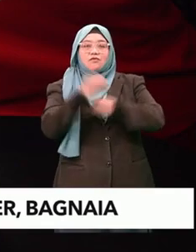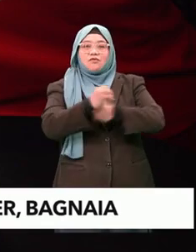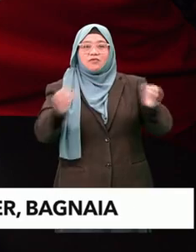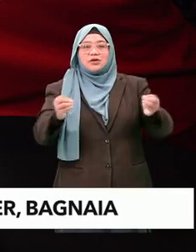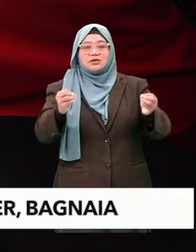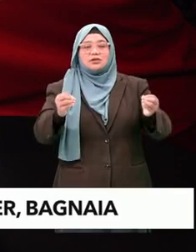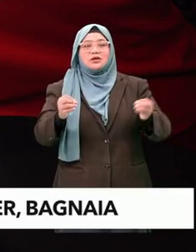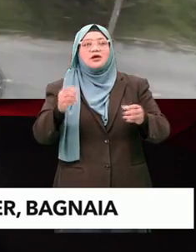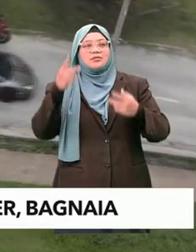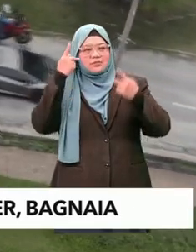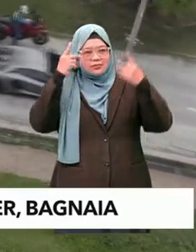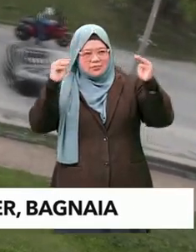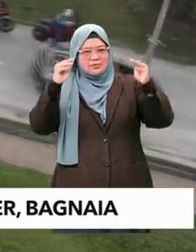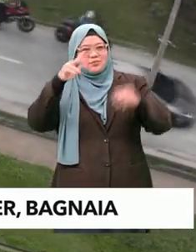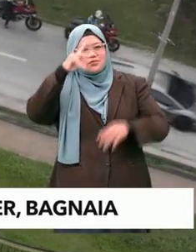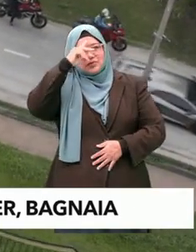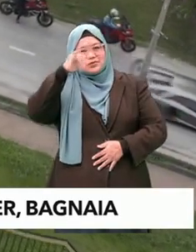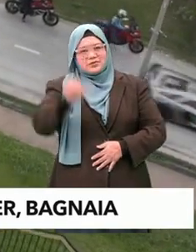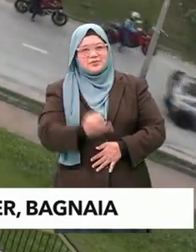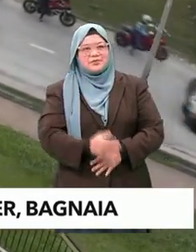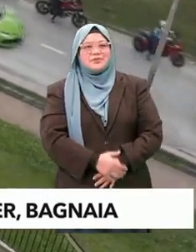di Putrajaya